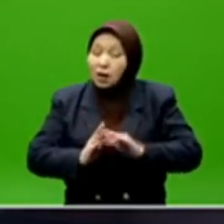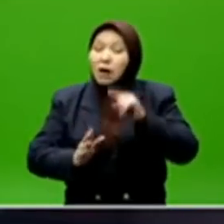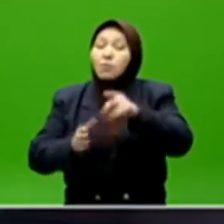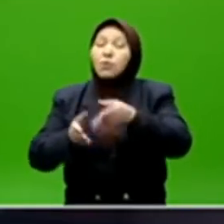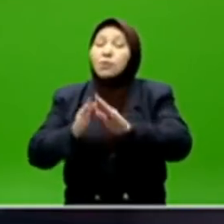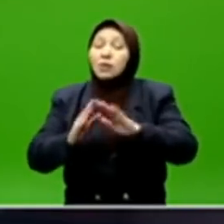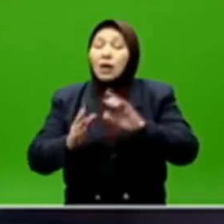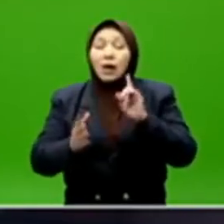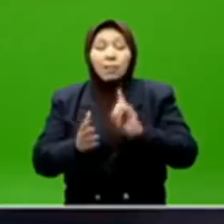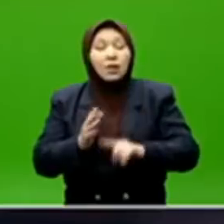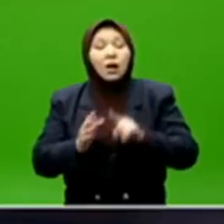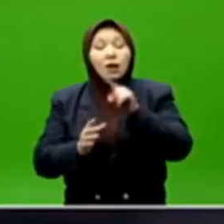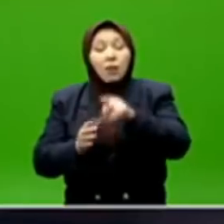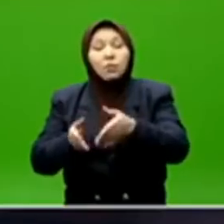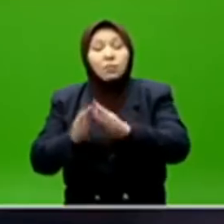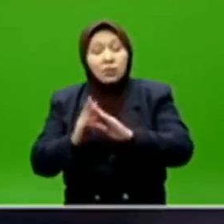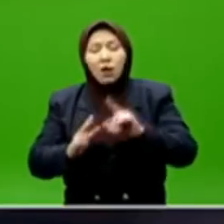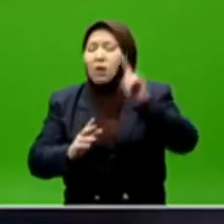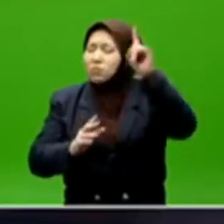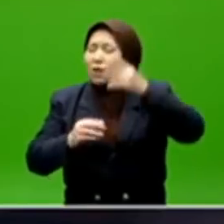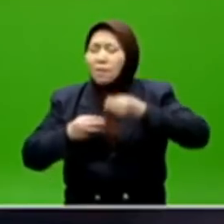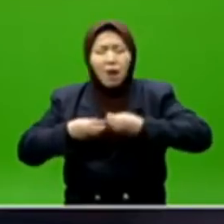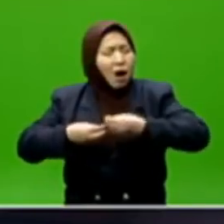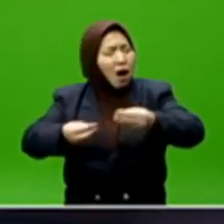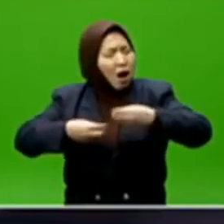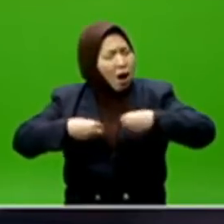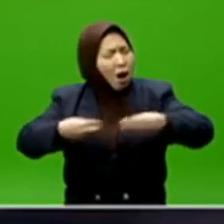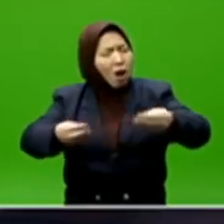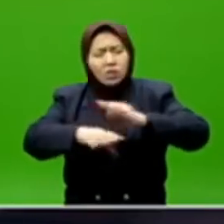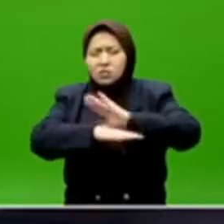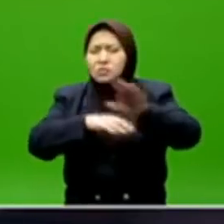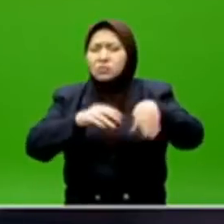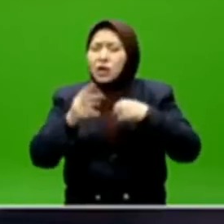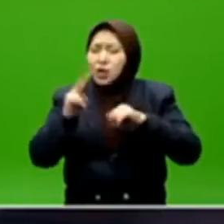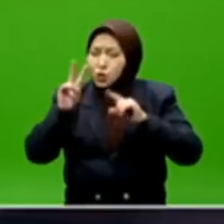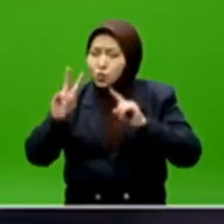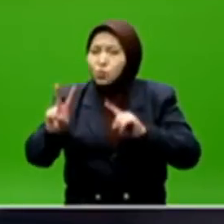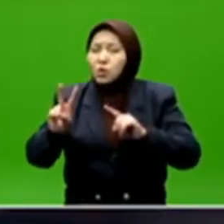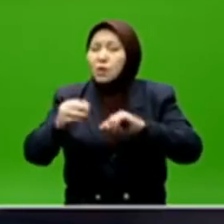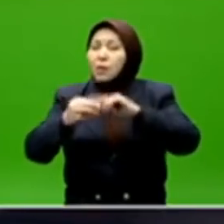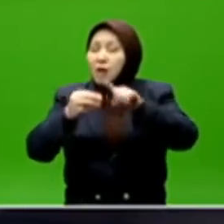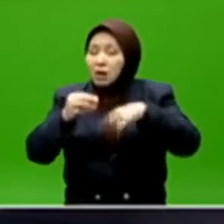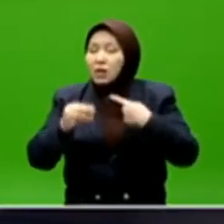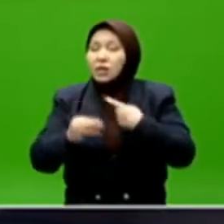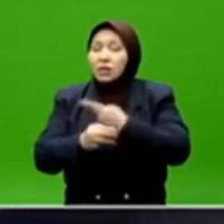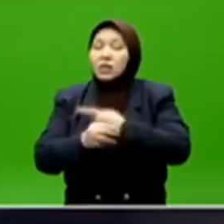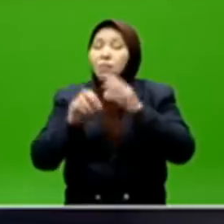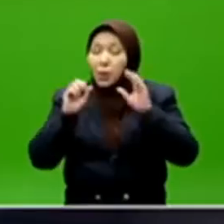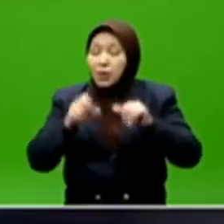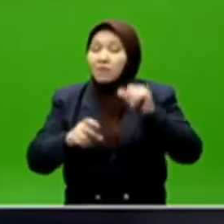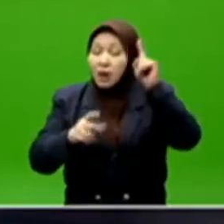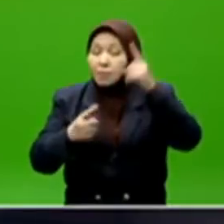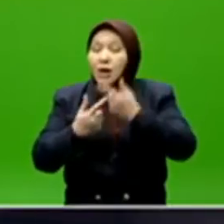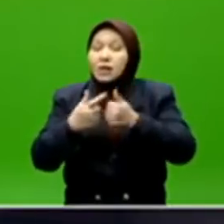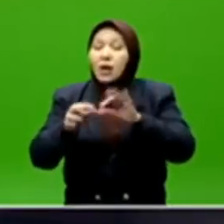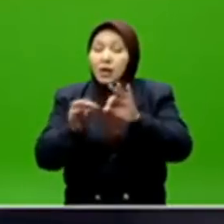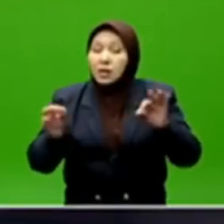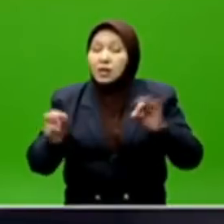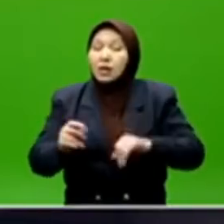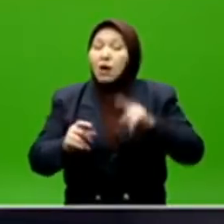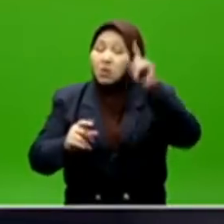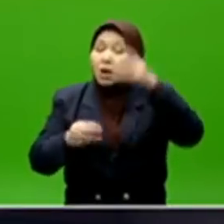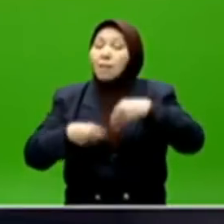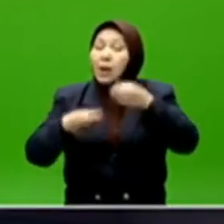mohon apa yang kamu mohon, semua Allah bagi. Ada dua perkara yang kita boleh faham daripada ayat ini, iaitu Allah beri apa yang kita